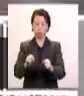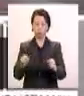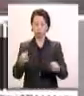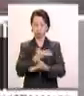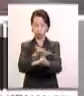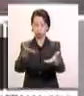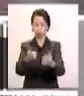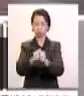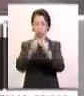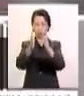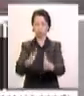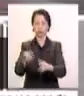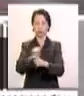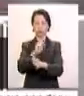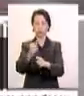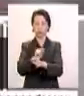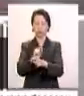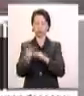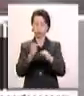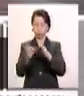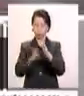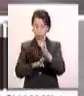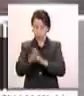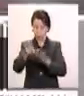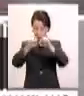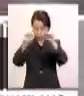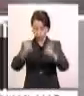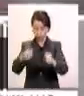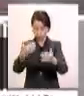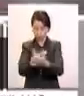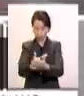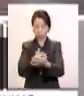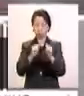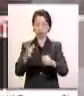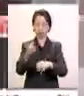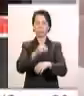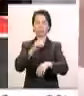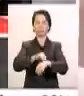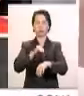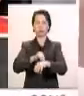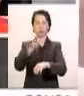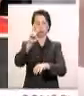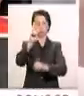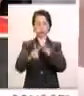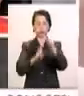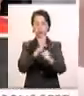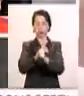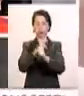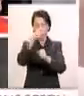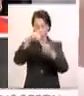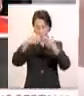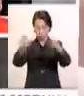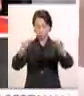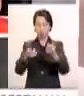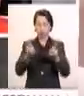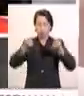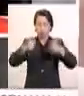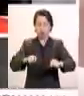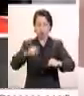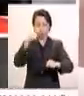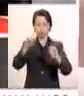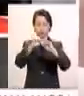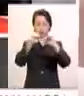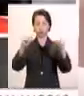memenuhi kapasiti penggunaan. Jelasnya pembangunan sistem baru itu akan memakan masa hampir 2 tahun bagi pembukaan tender terbuka